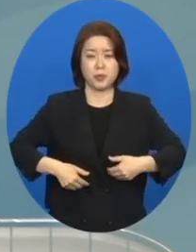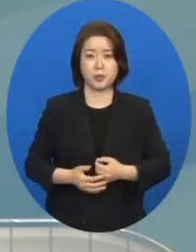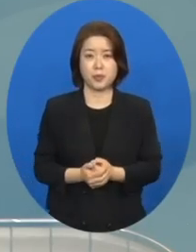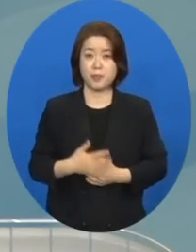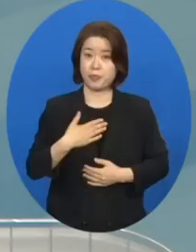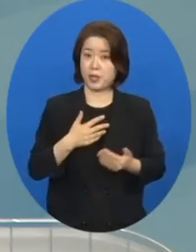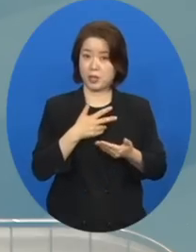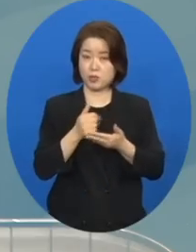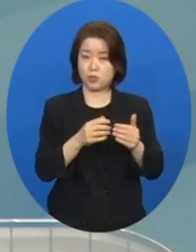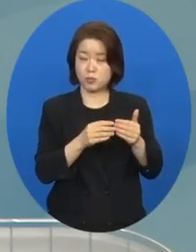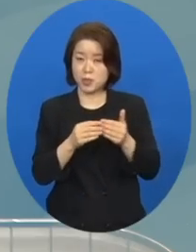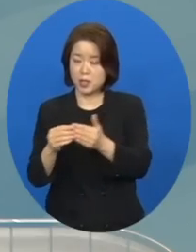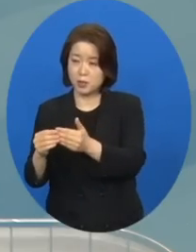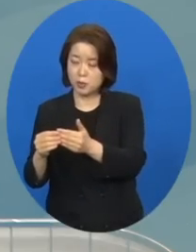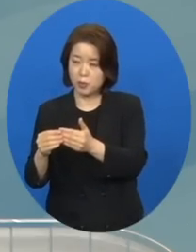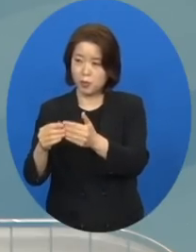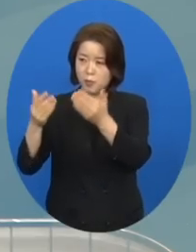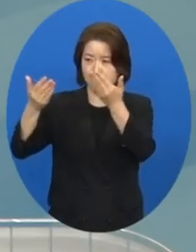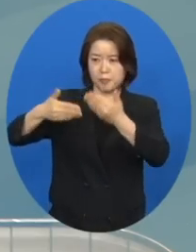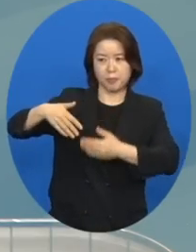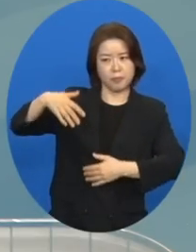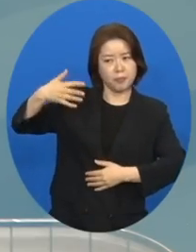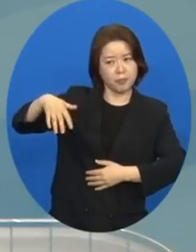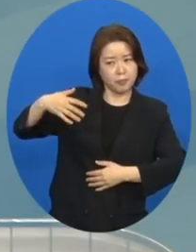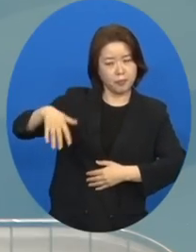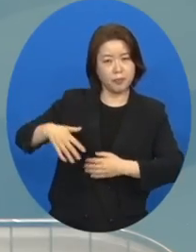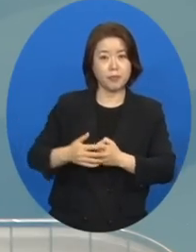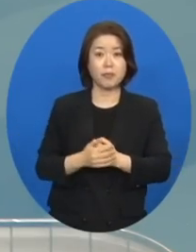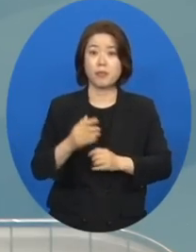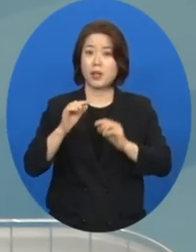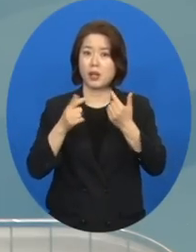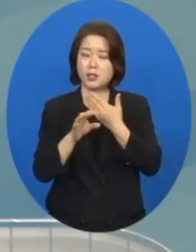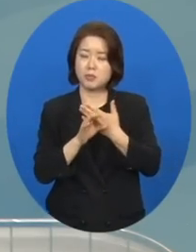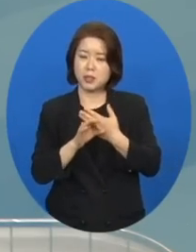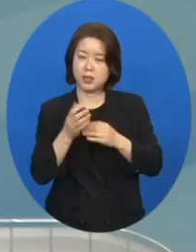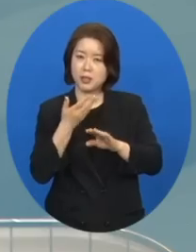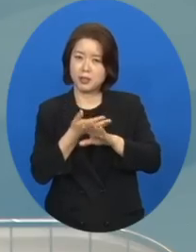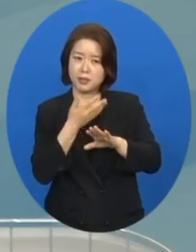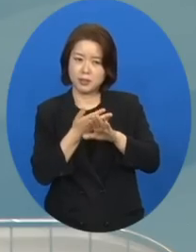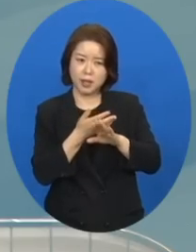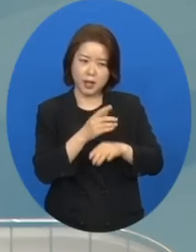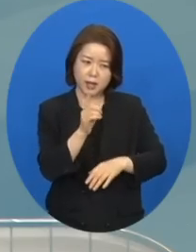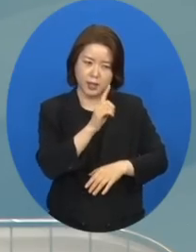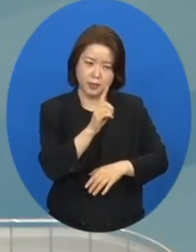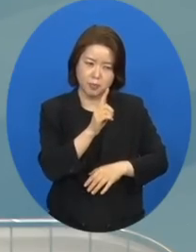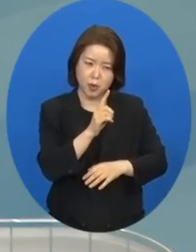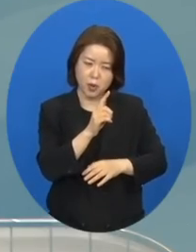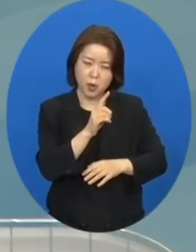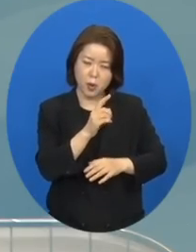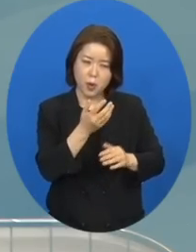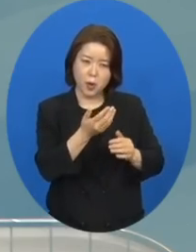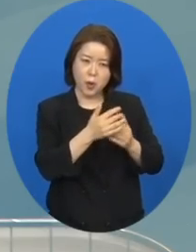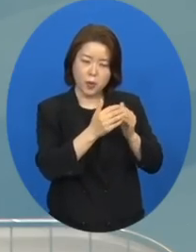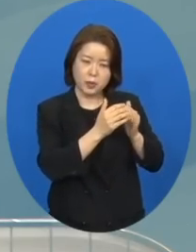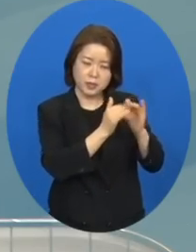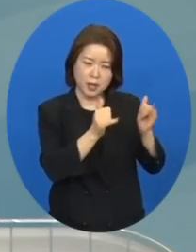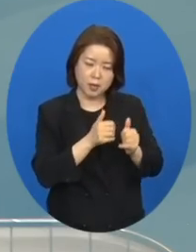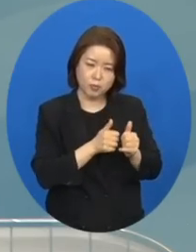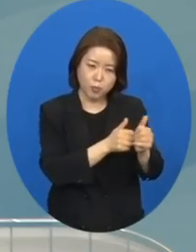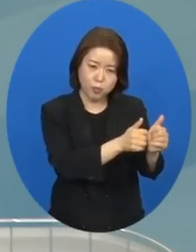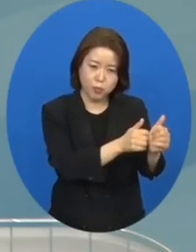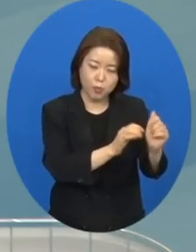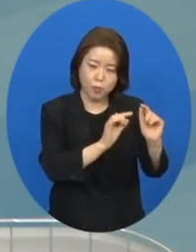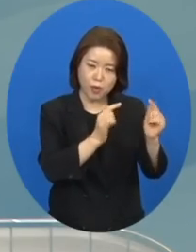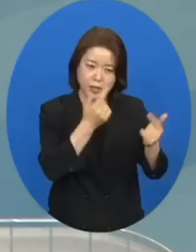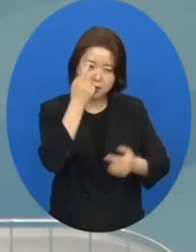인도를 받고 있지 못하는 건 아닐까 아니면 는 좀 다른 다른 목자를 다른 사람을 쫓아 가는 것은